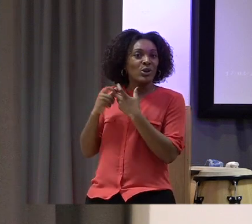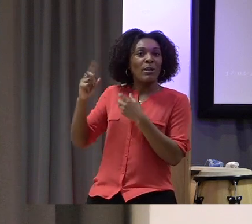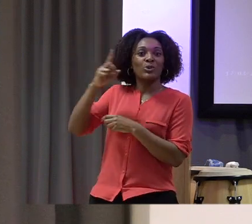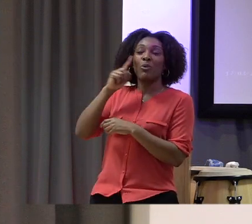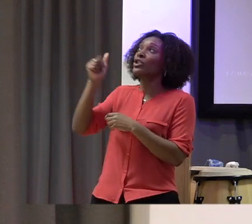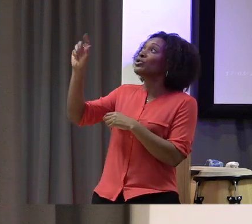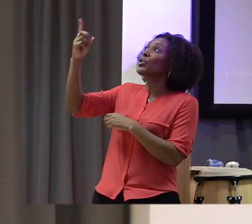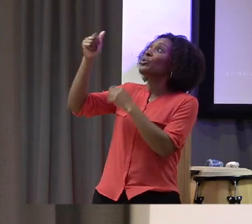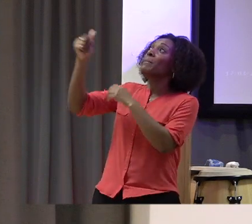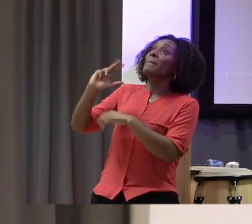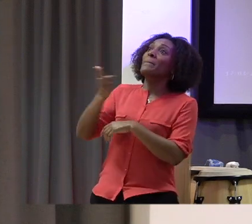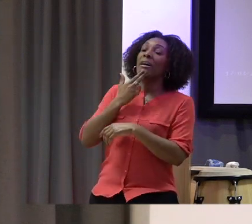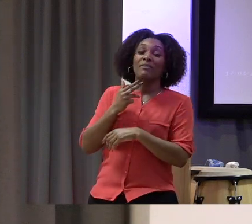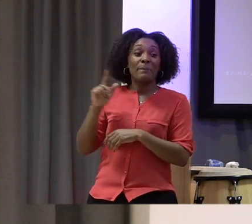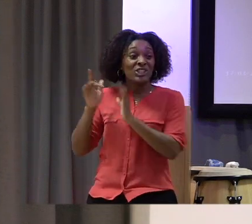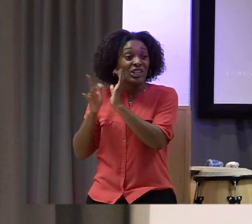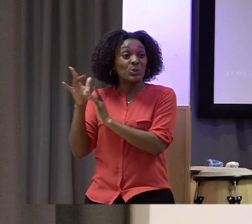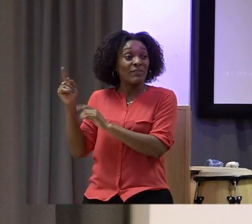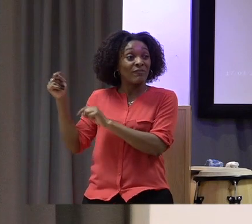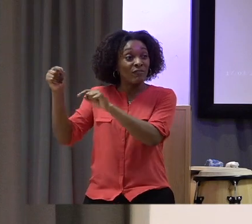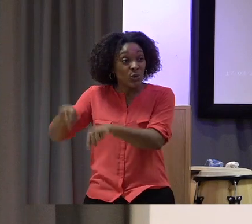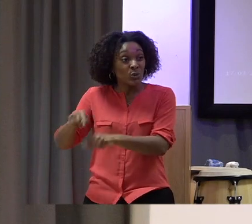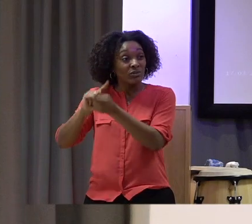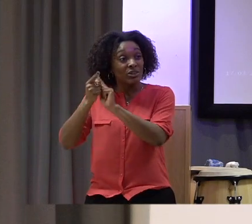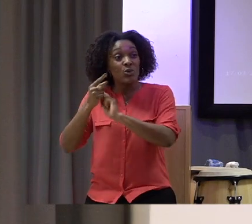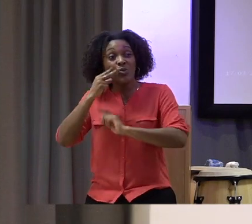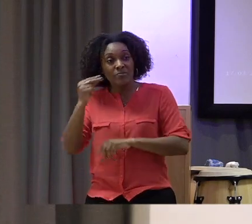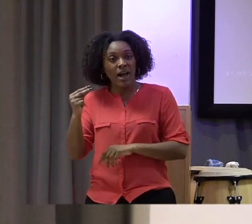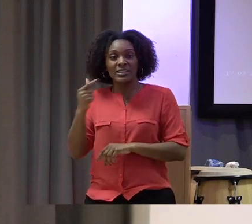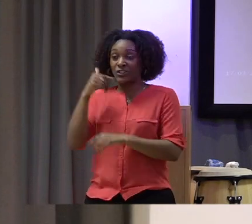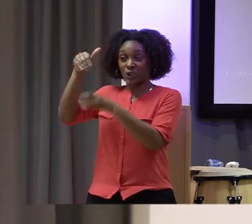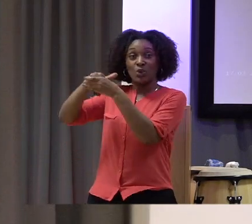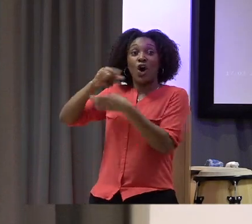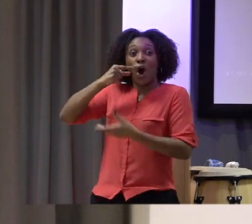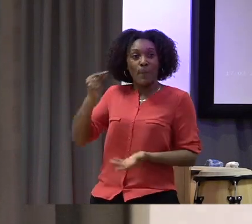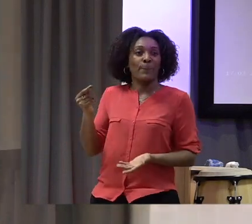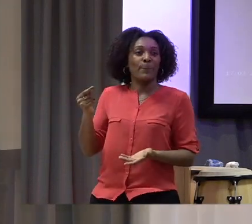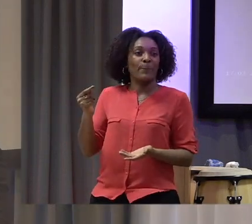parfait. Mais Jésus est venu en tant qu'homme pour cela. Donc nous avons